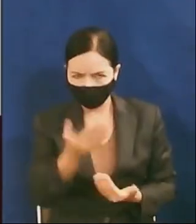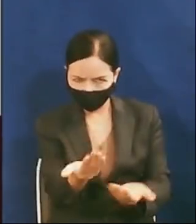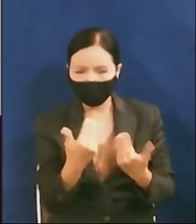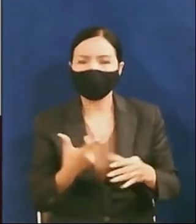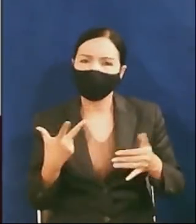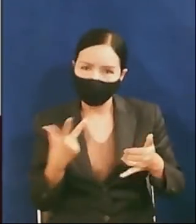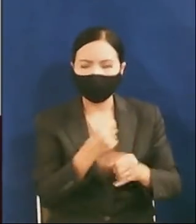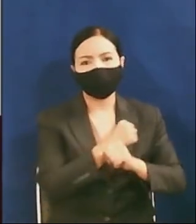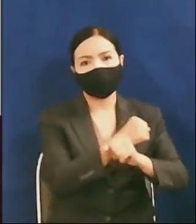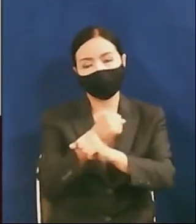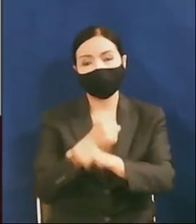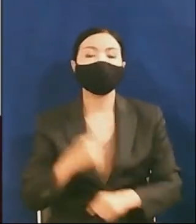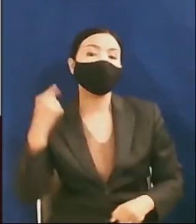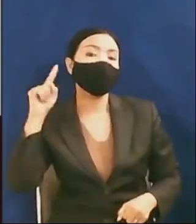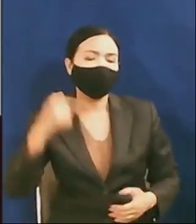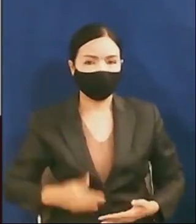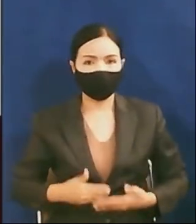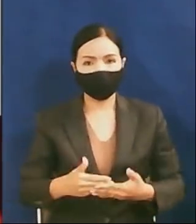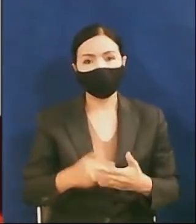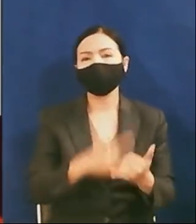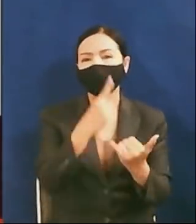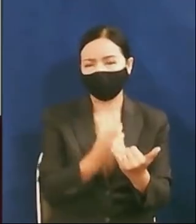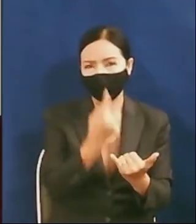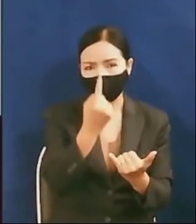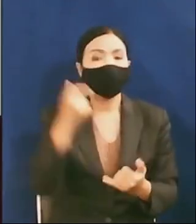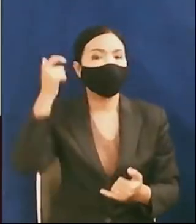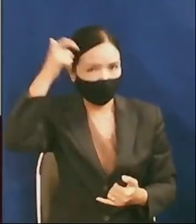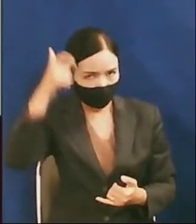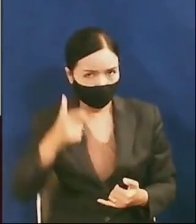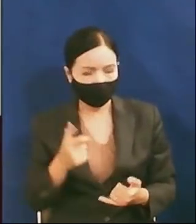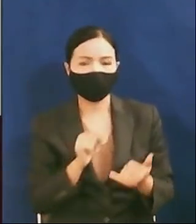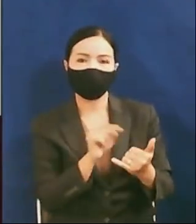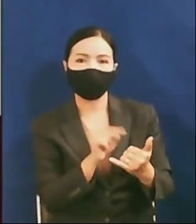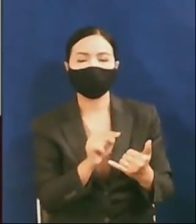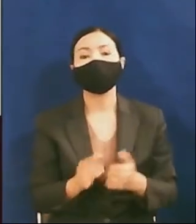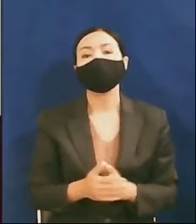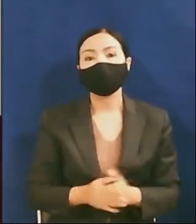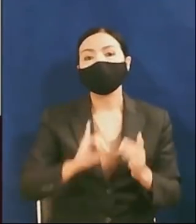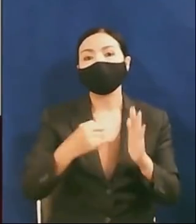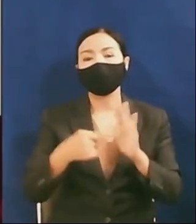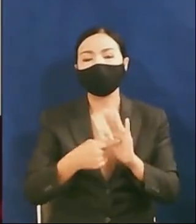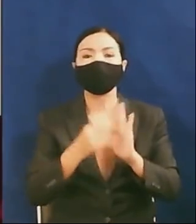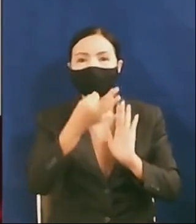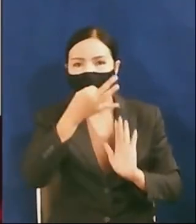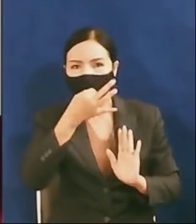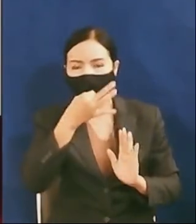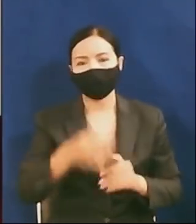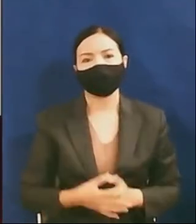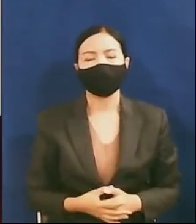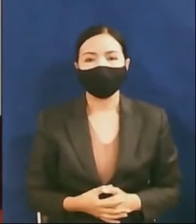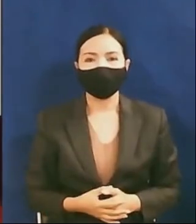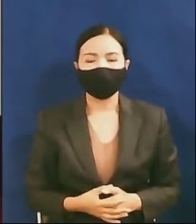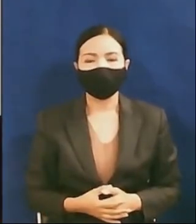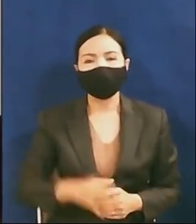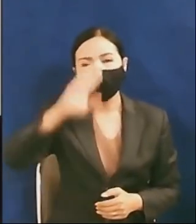ในเรื่องของหญิงตั้งครรภ์ที่เสียชีวิตมี1รายนะครับเป็นชาวเมียนมานะครับเสียชีวิตอยู่ที่จังหวัดสมุทรสาครนะครับส่วน